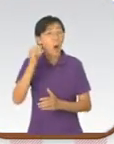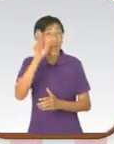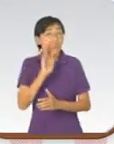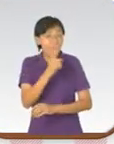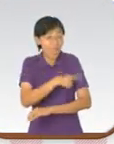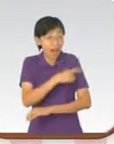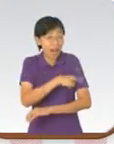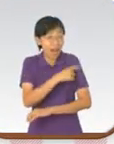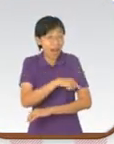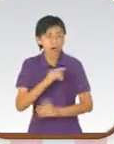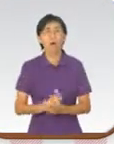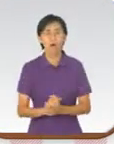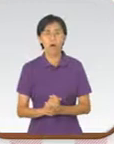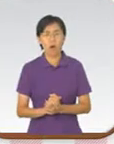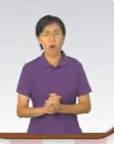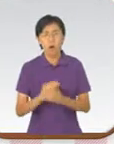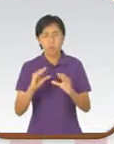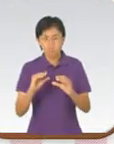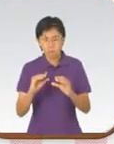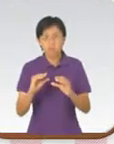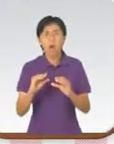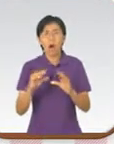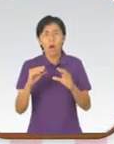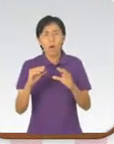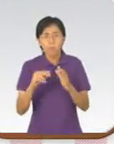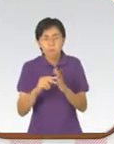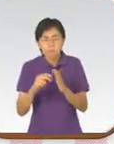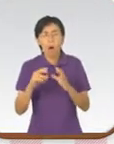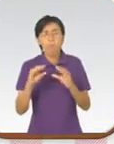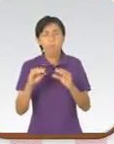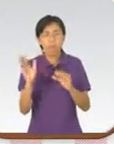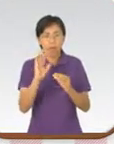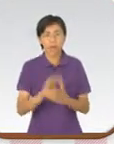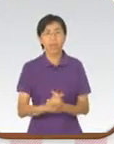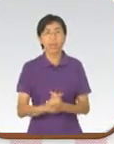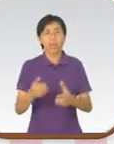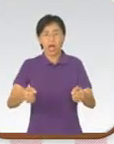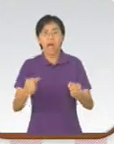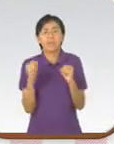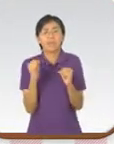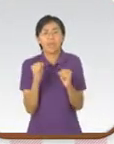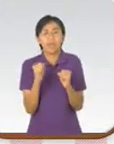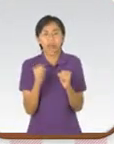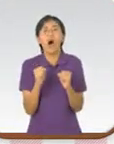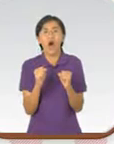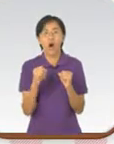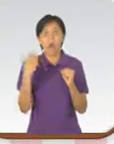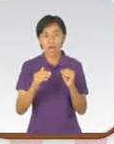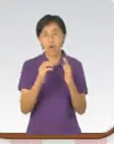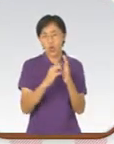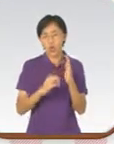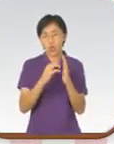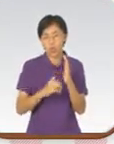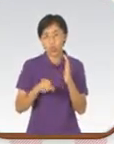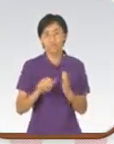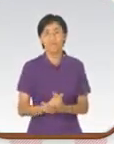เกินไปแล้วก็ไม่อ่อนเกินไปถ้าแข็งเกินไปก็อย่าลืมนะครับวอร์มด้วยอุณหภูมิมือของเรานั่นเองแล้วค่อยๆขูดลงไปนะครับก็จะได้ออกมาหน้